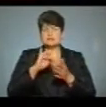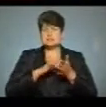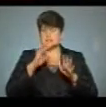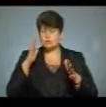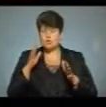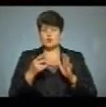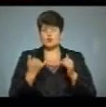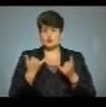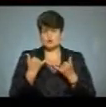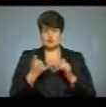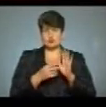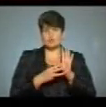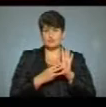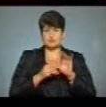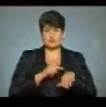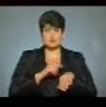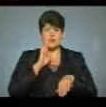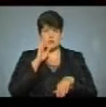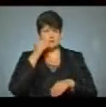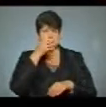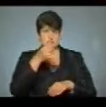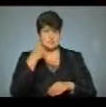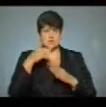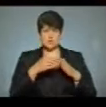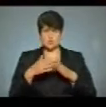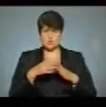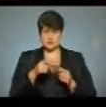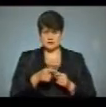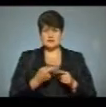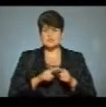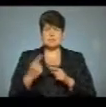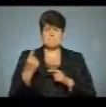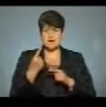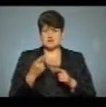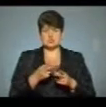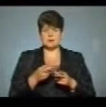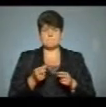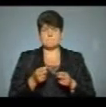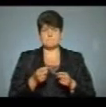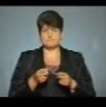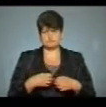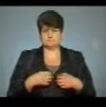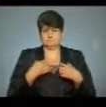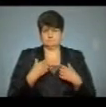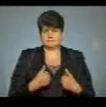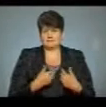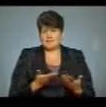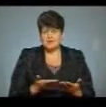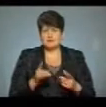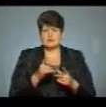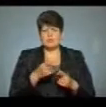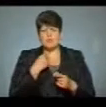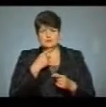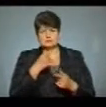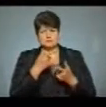8 ранку їм повідомили сусіди. Пов'язуємо з тим, що це є перша погроза застереження нас про те, як нам попереджали і